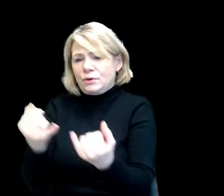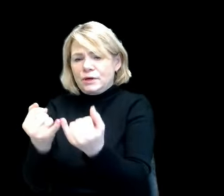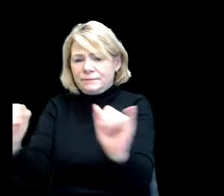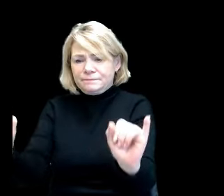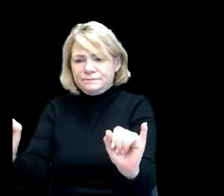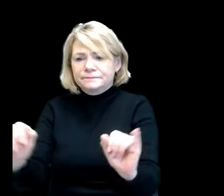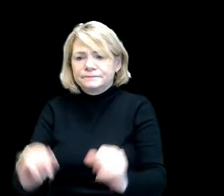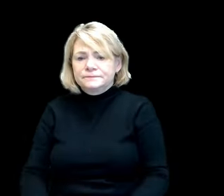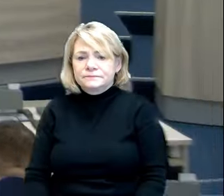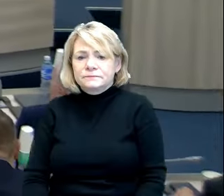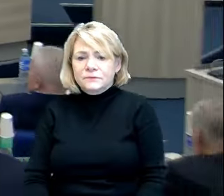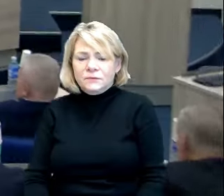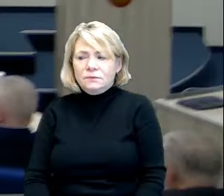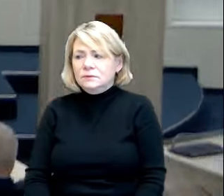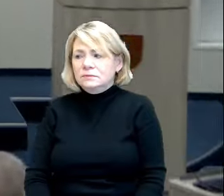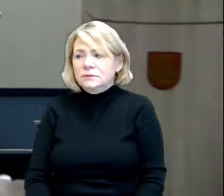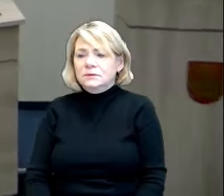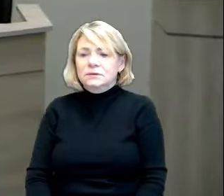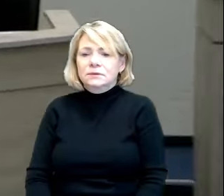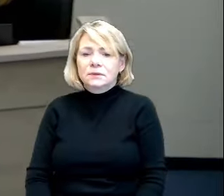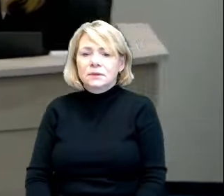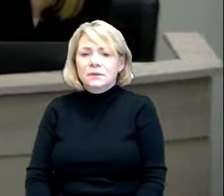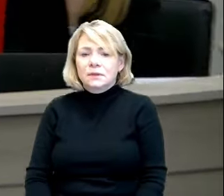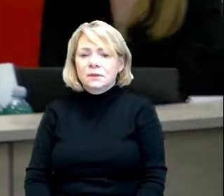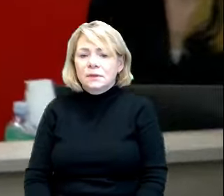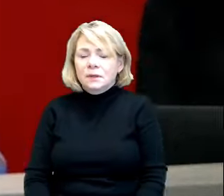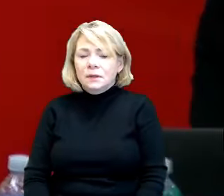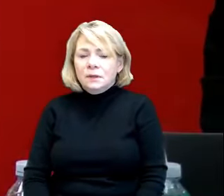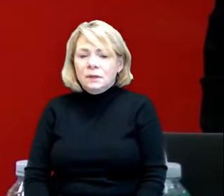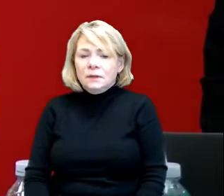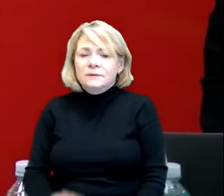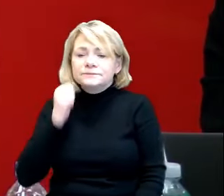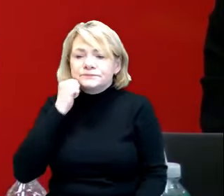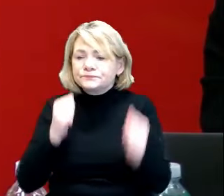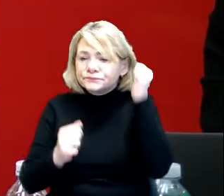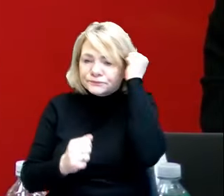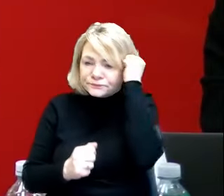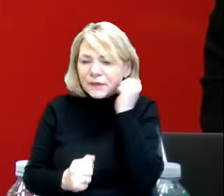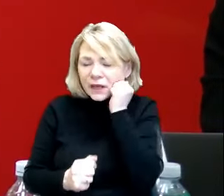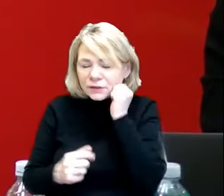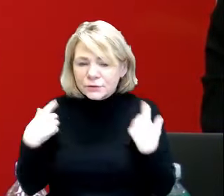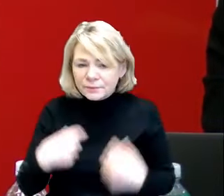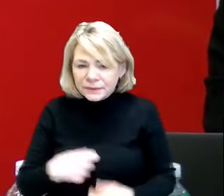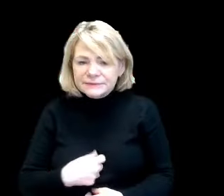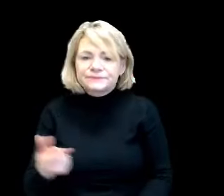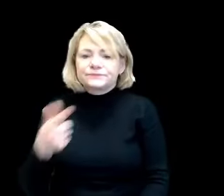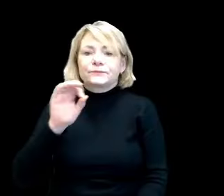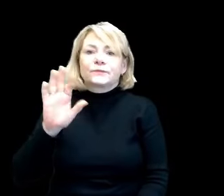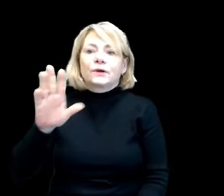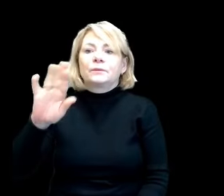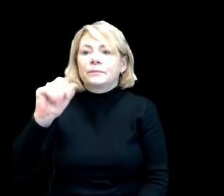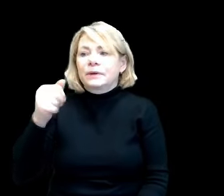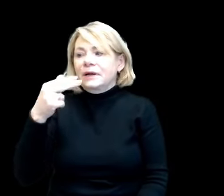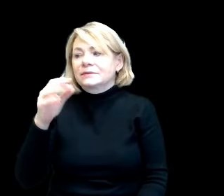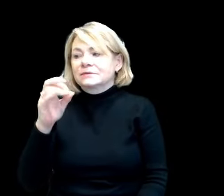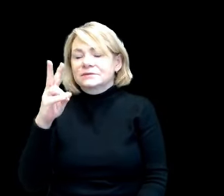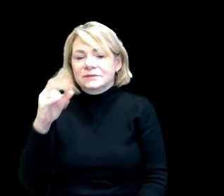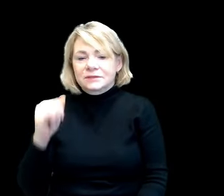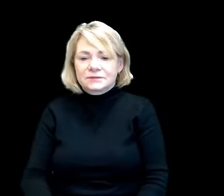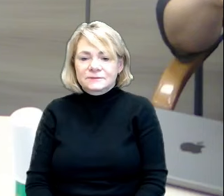dėkui taip ačiū andrius dobranskis prašau dėkui a